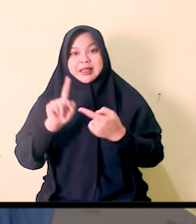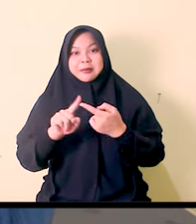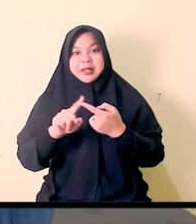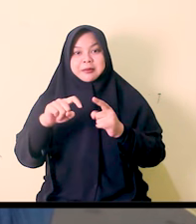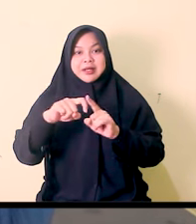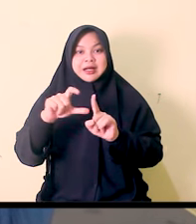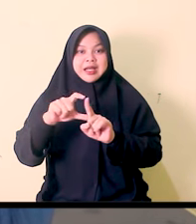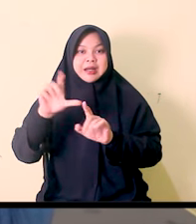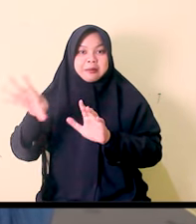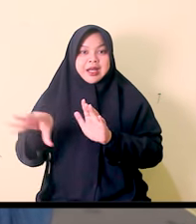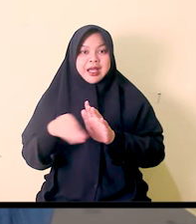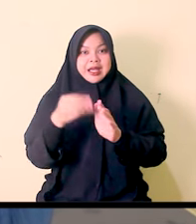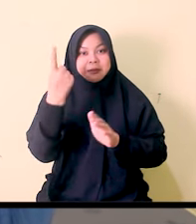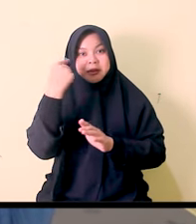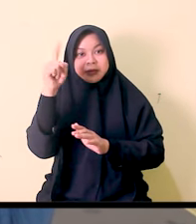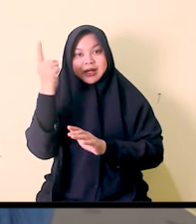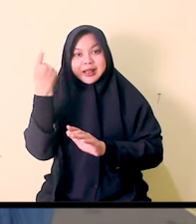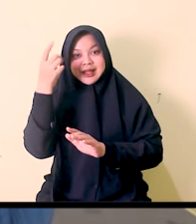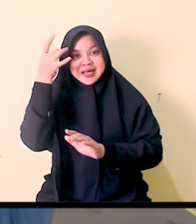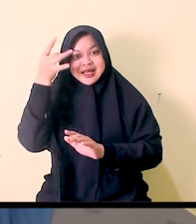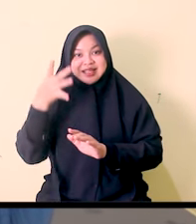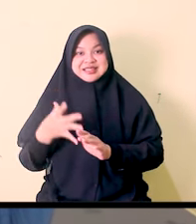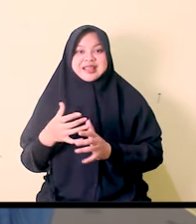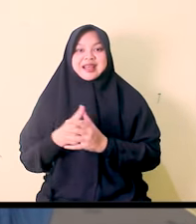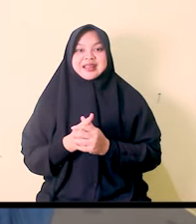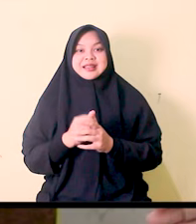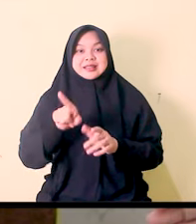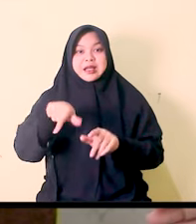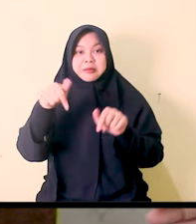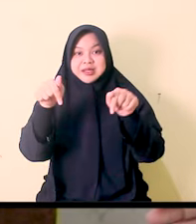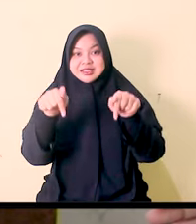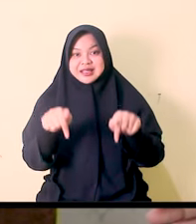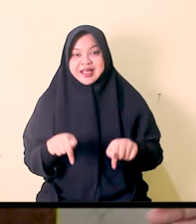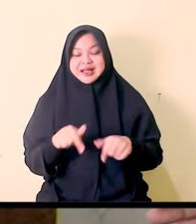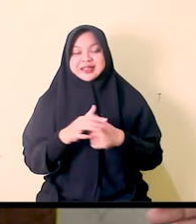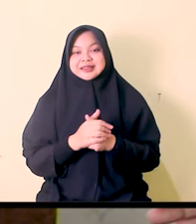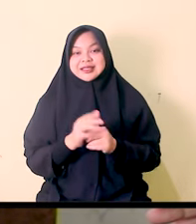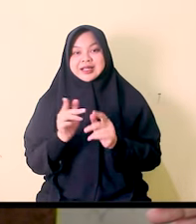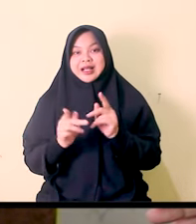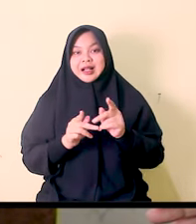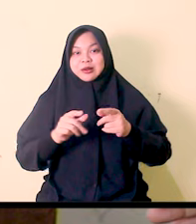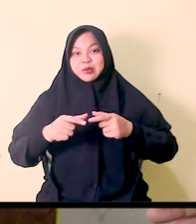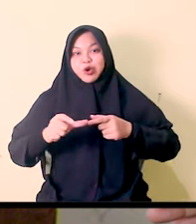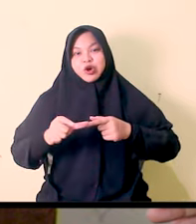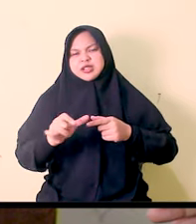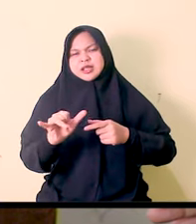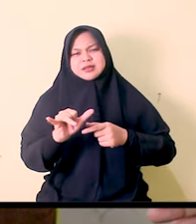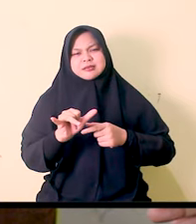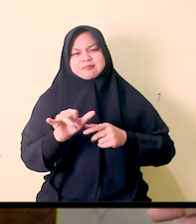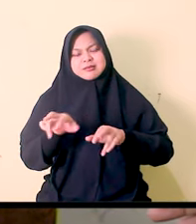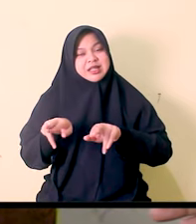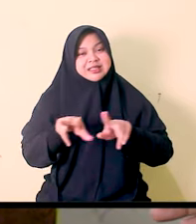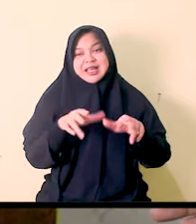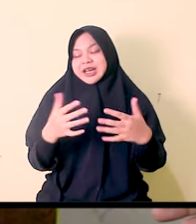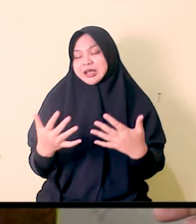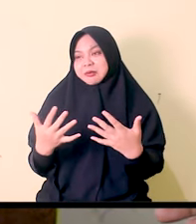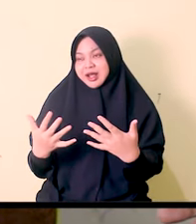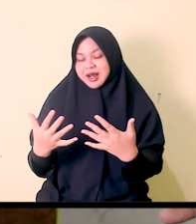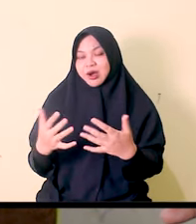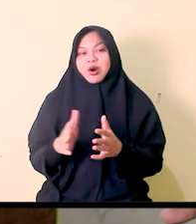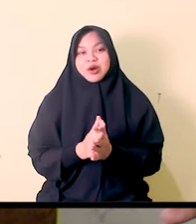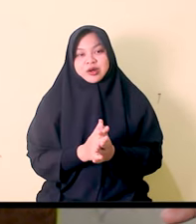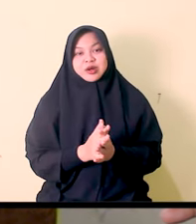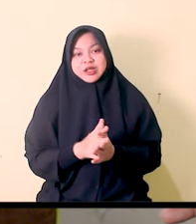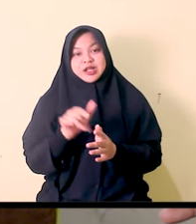pemerintah Desa terungan Sampai dengan saat ini kalau proses perencanaannya berarti dies itu setiap